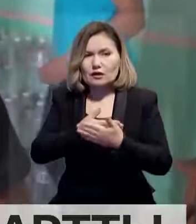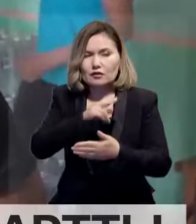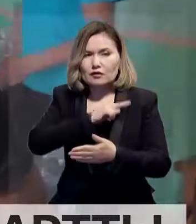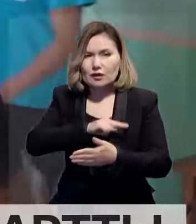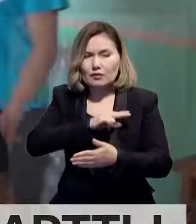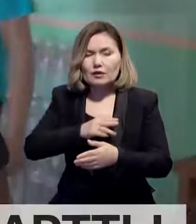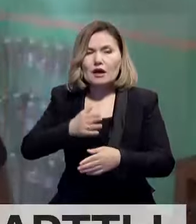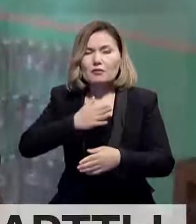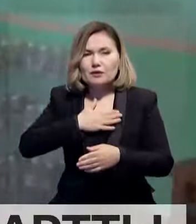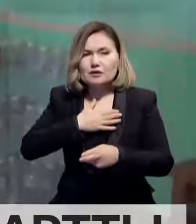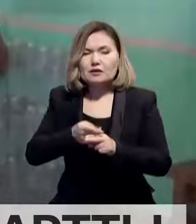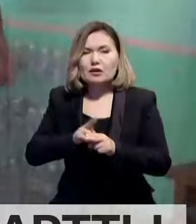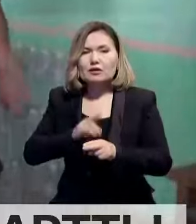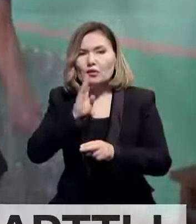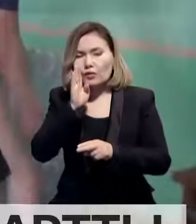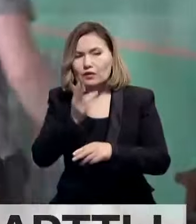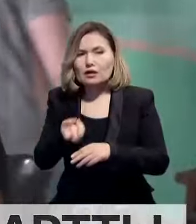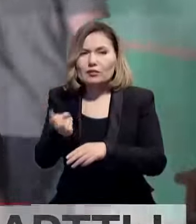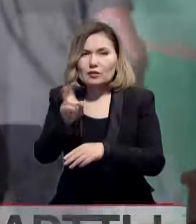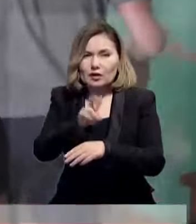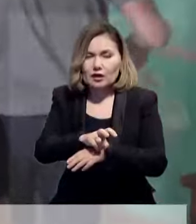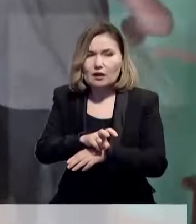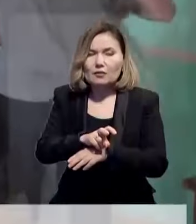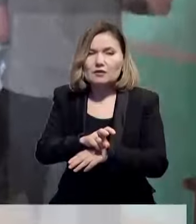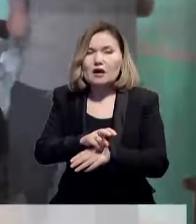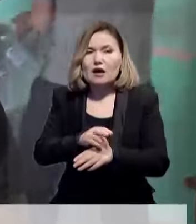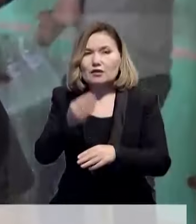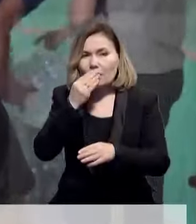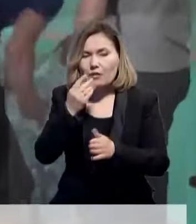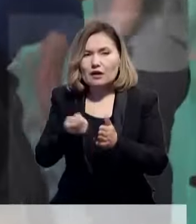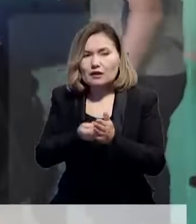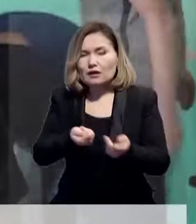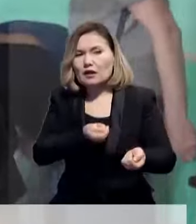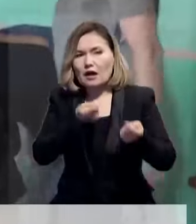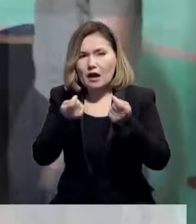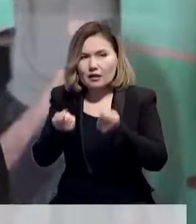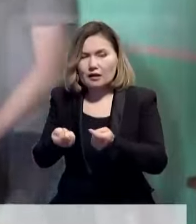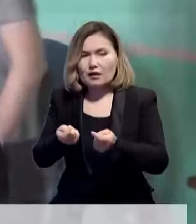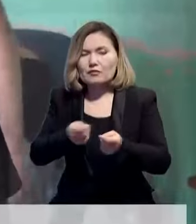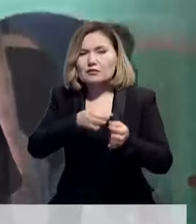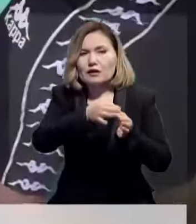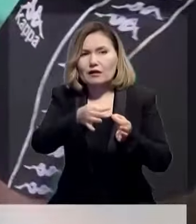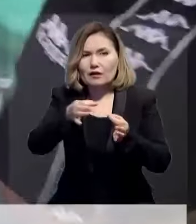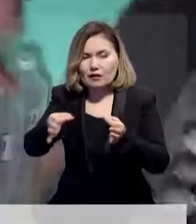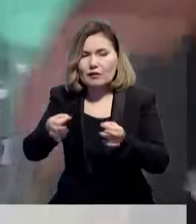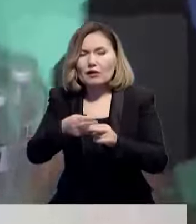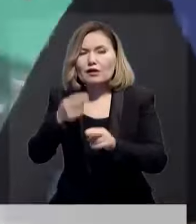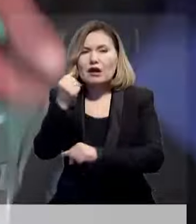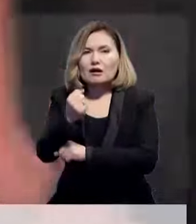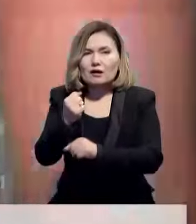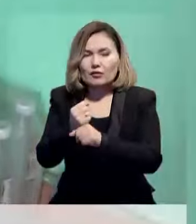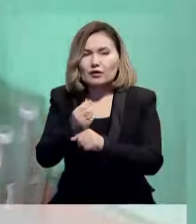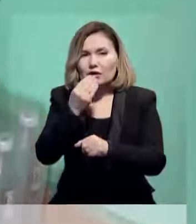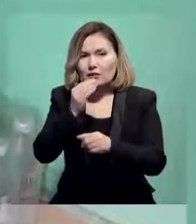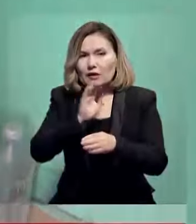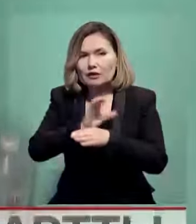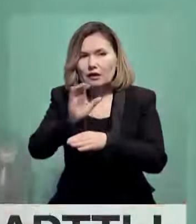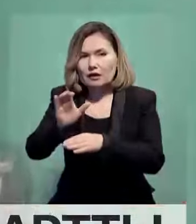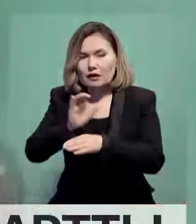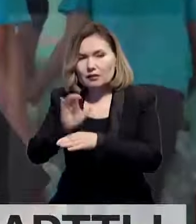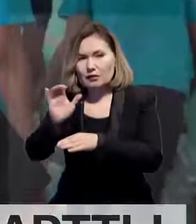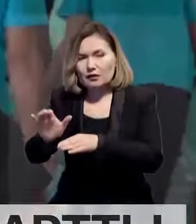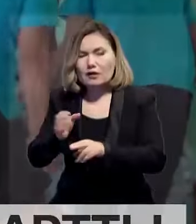Біз чисто анау таңертең келеміз, развозка тамақтар тасаймыз, Каштанке, Талинке жаққа. Мында определенный машиналарды ғана өткізеді